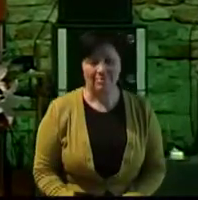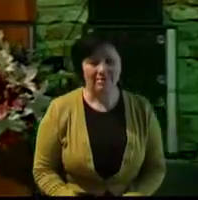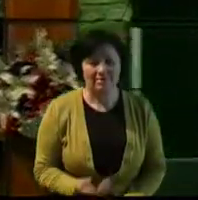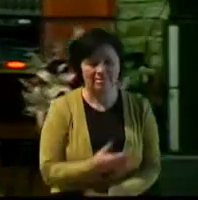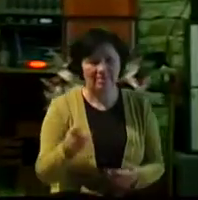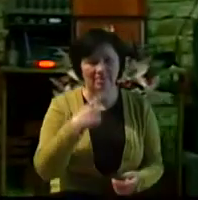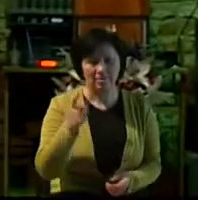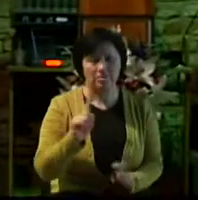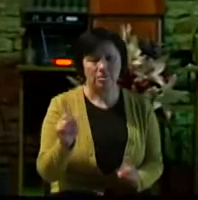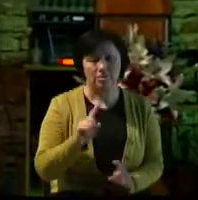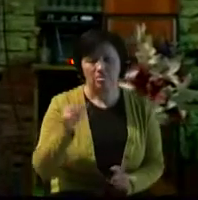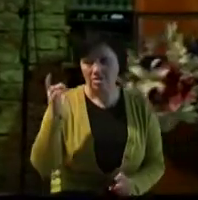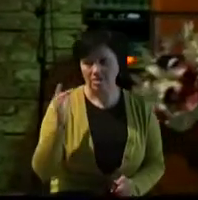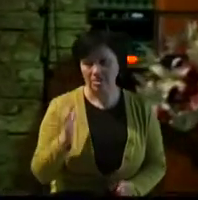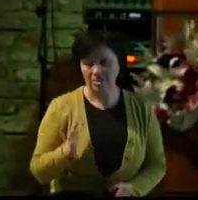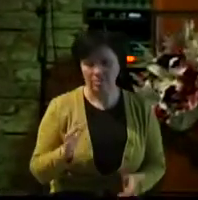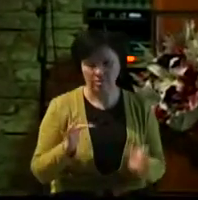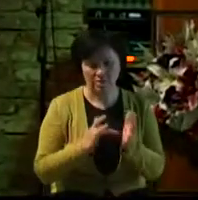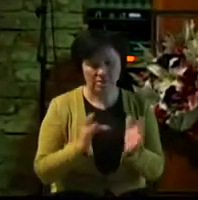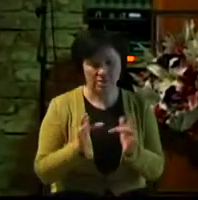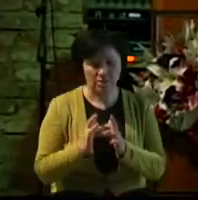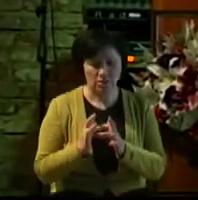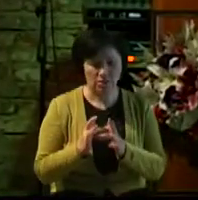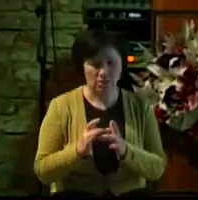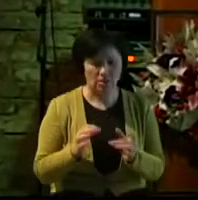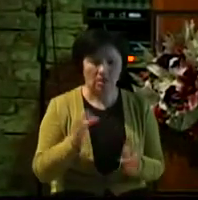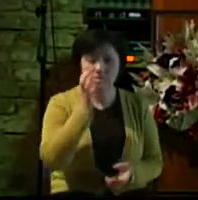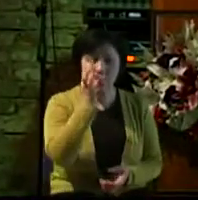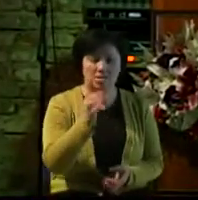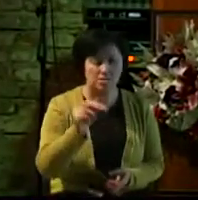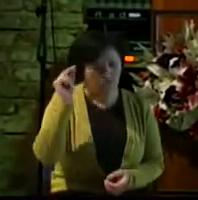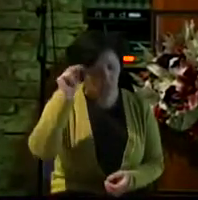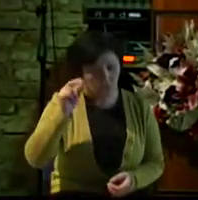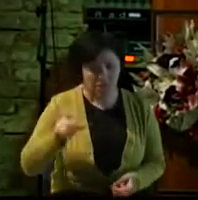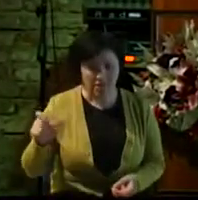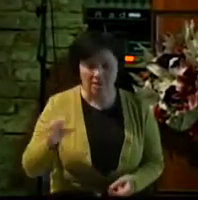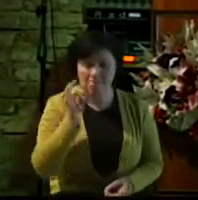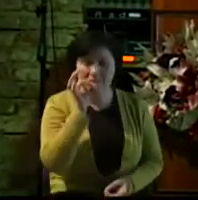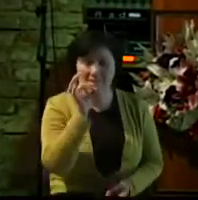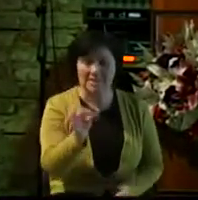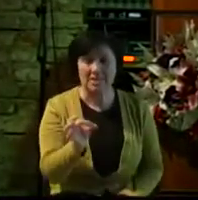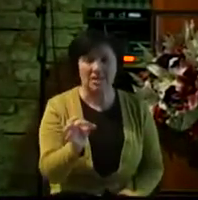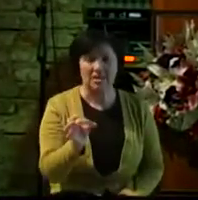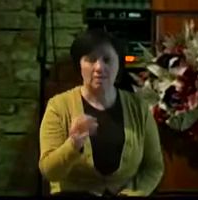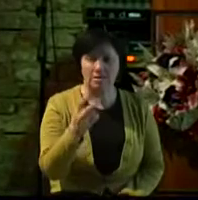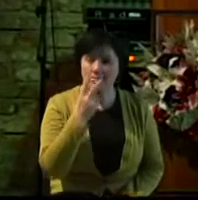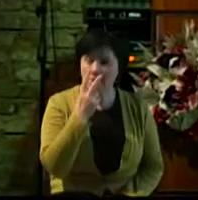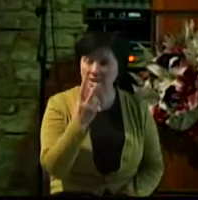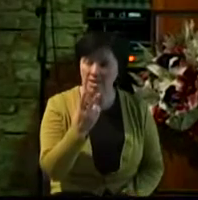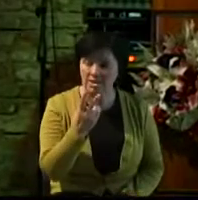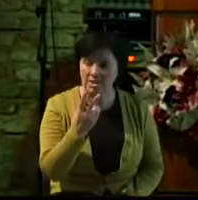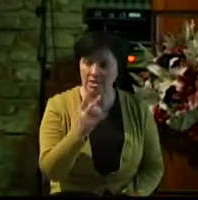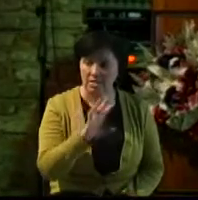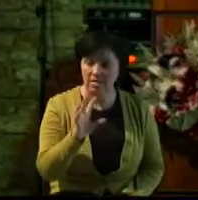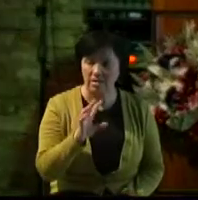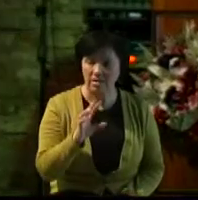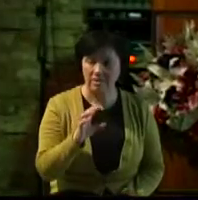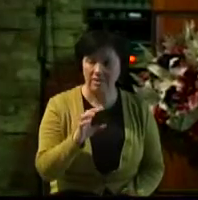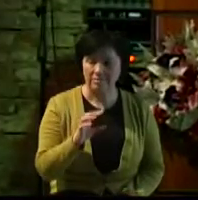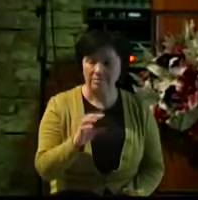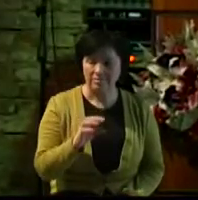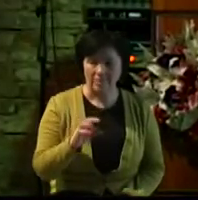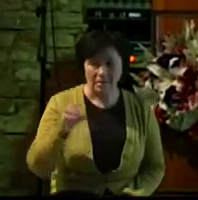мы говорили о том, что Господь Иисус, обращаясь к ученикам, сказал: «Смотрите, не